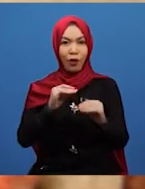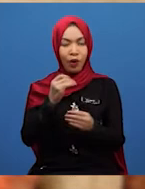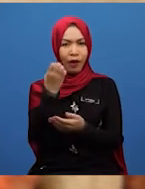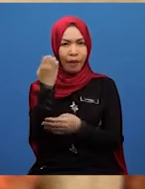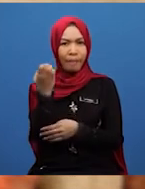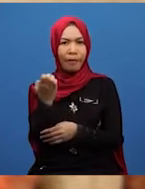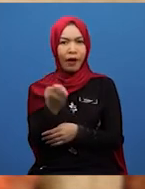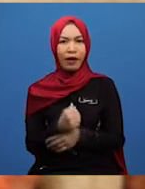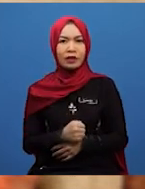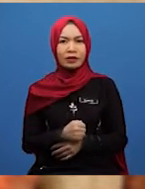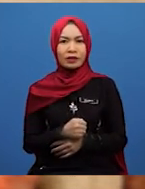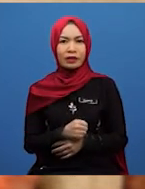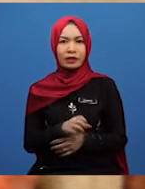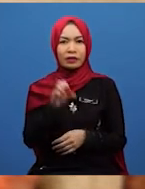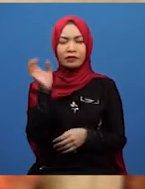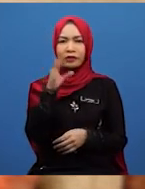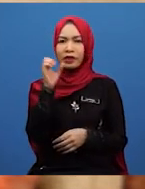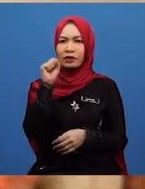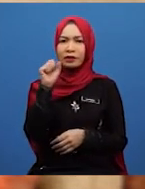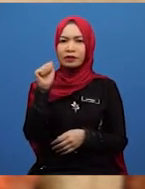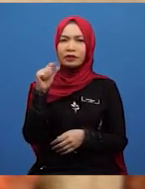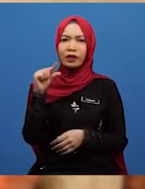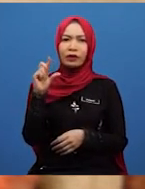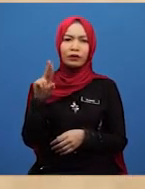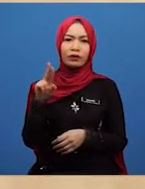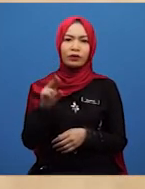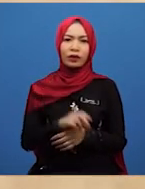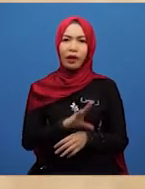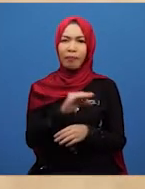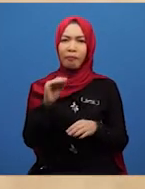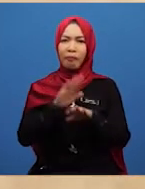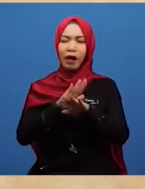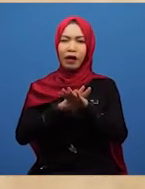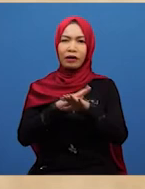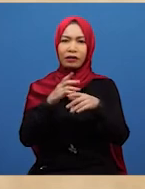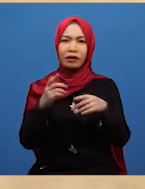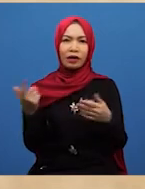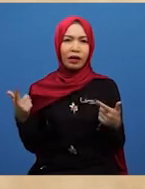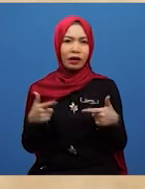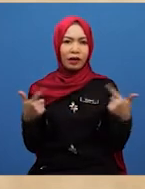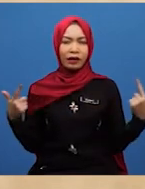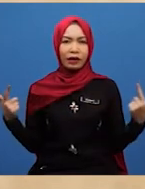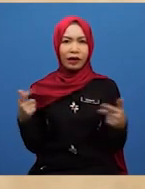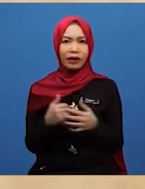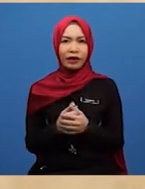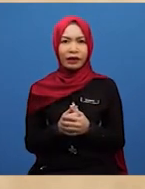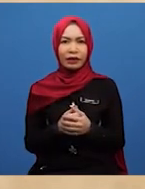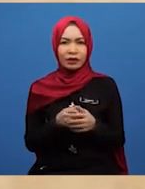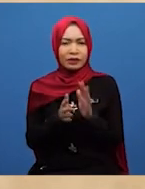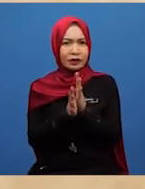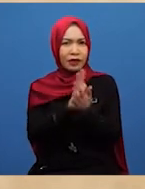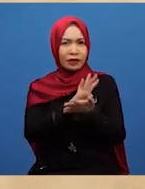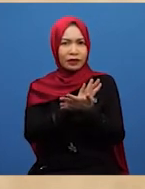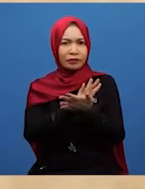James Brooke untuk menguasai Sarawak. Beliau menggunakan pelbagai strategi